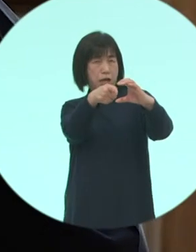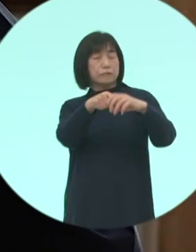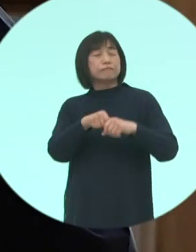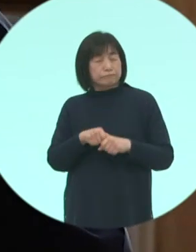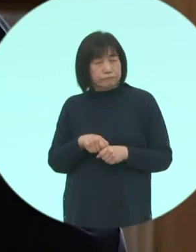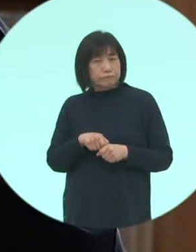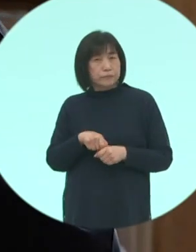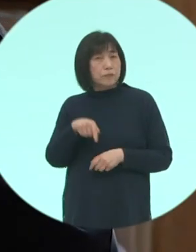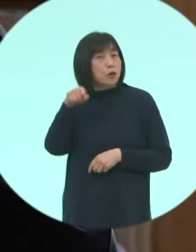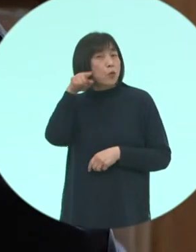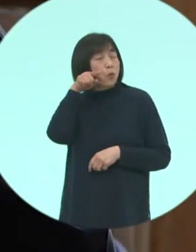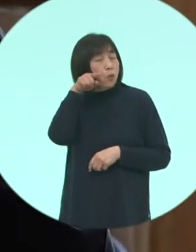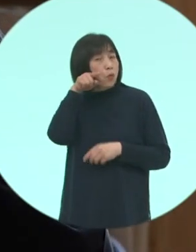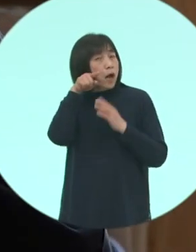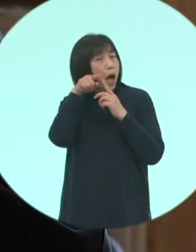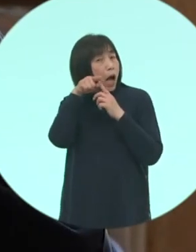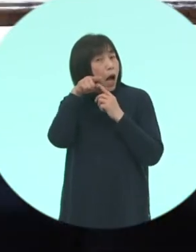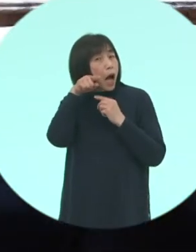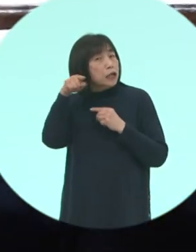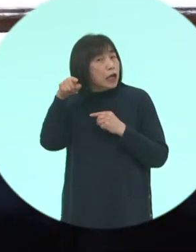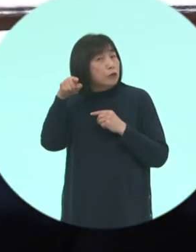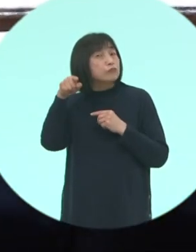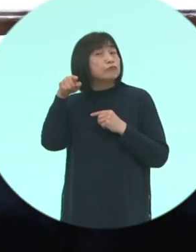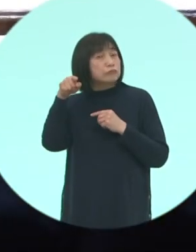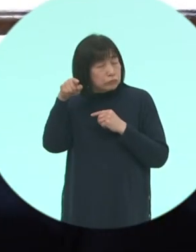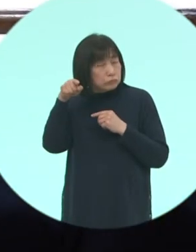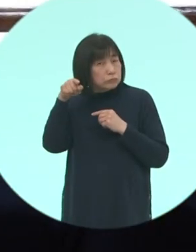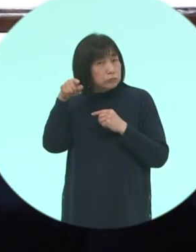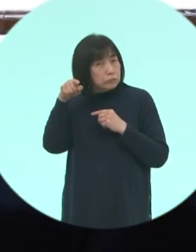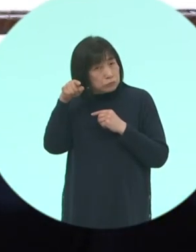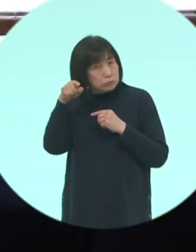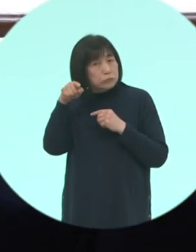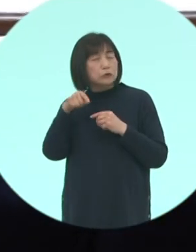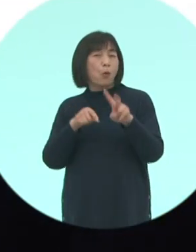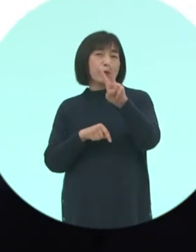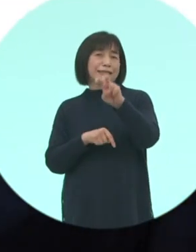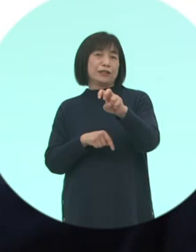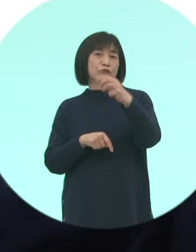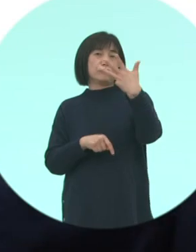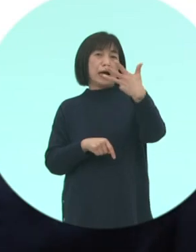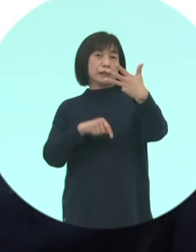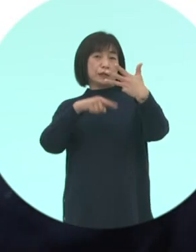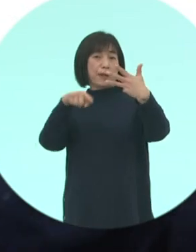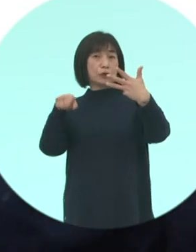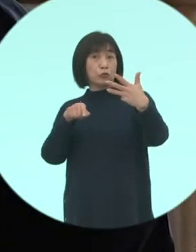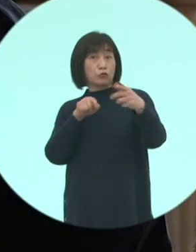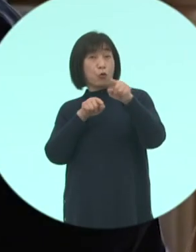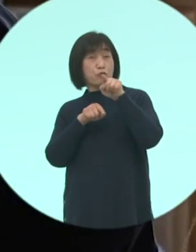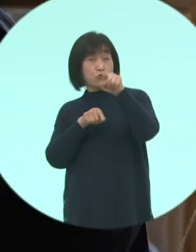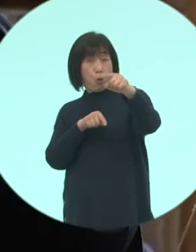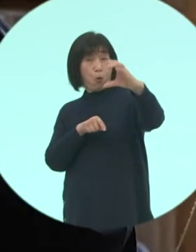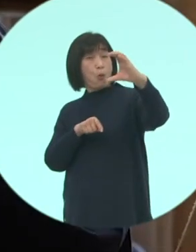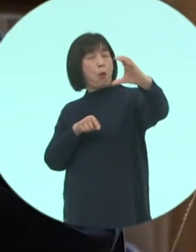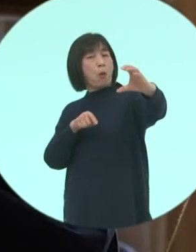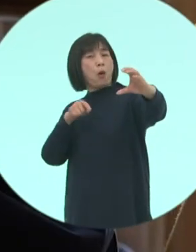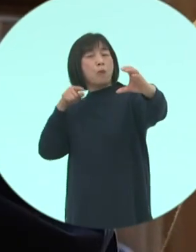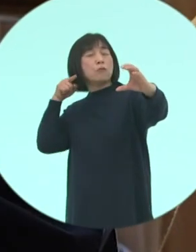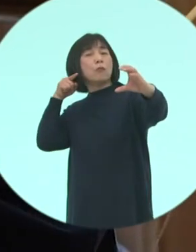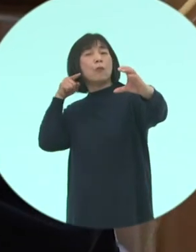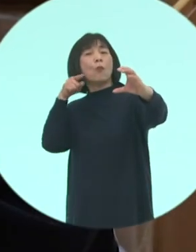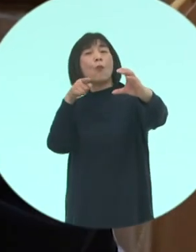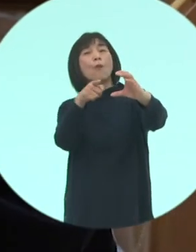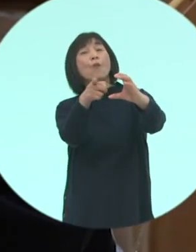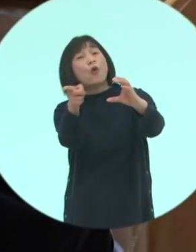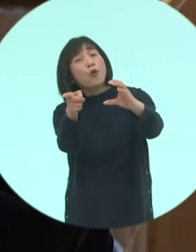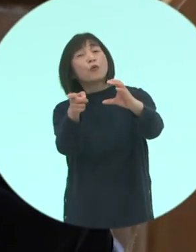もここでちょこっと浮くことによって28メートル先に飛んでいく矢は正直にそのように